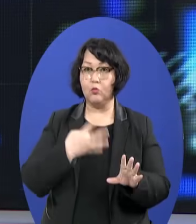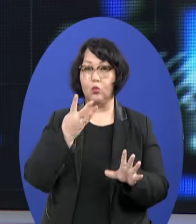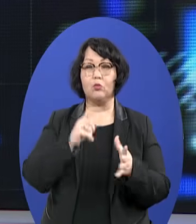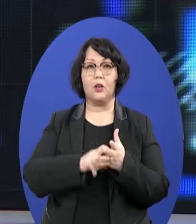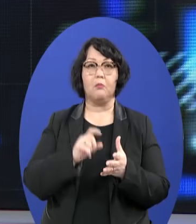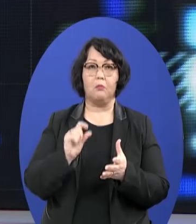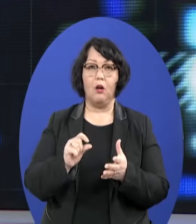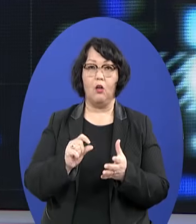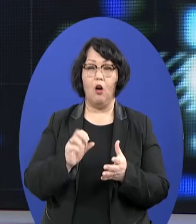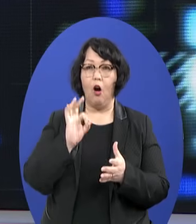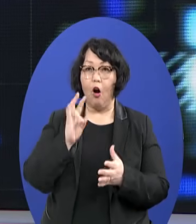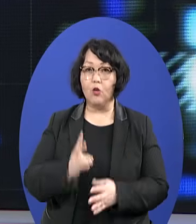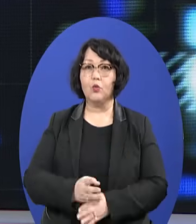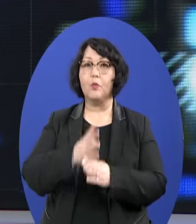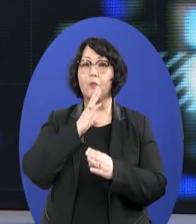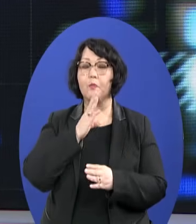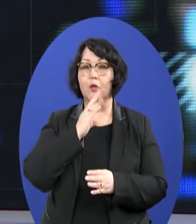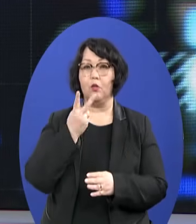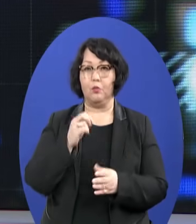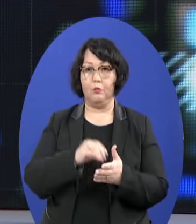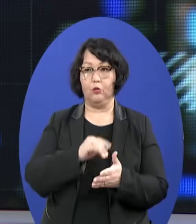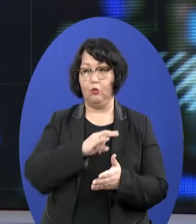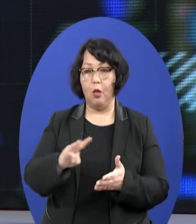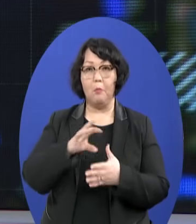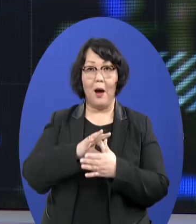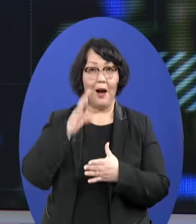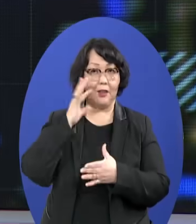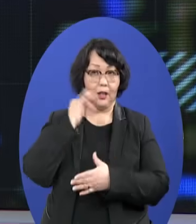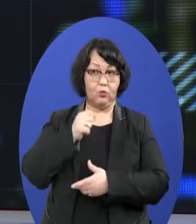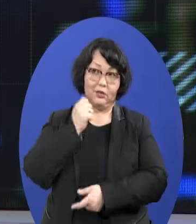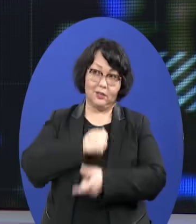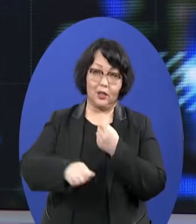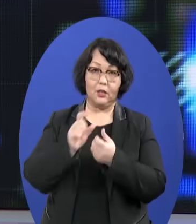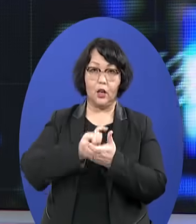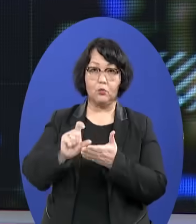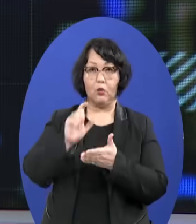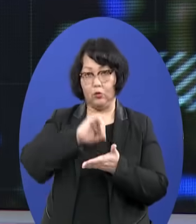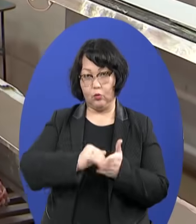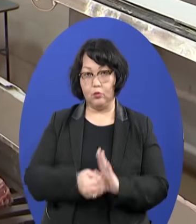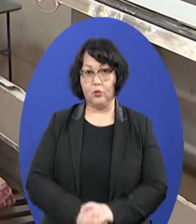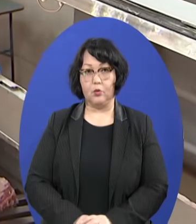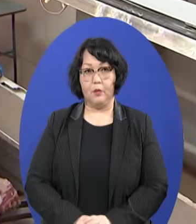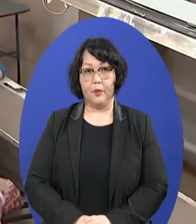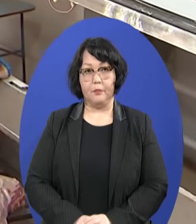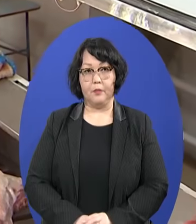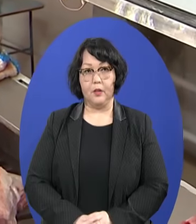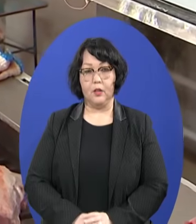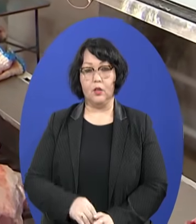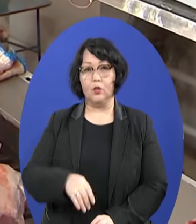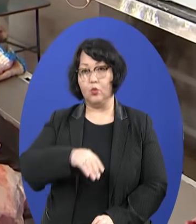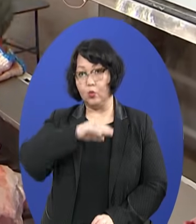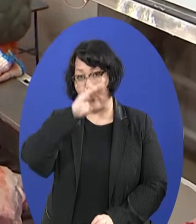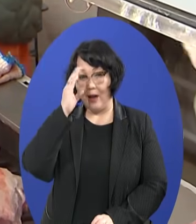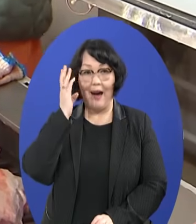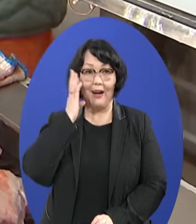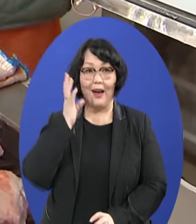Он дуустал дахин 20 орчим мянган тонн мах гадаа зах зээлд худалдаалахар төлөвлөсөн байна. Энэ жилийн хувьд дулааны